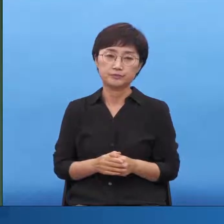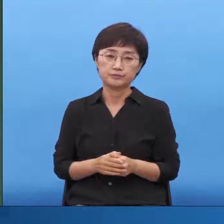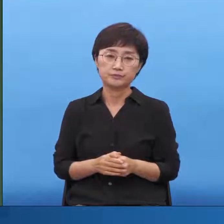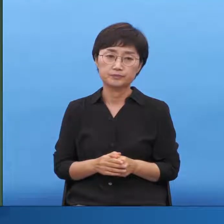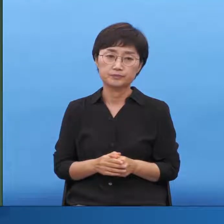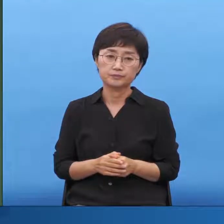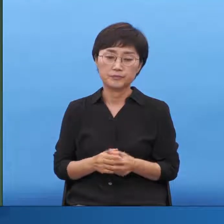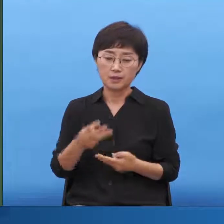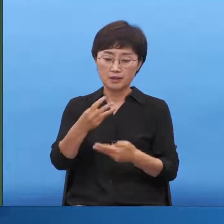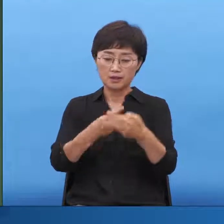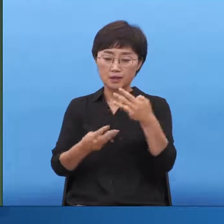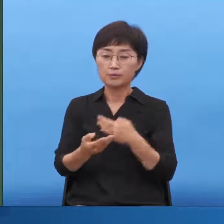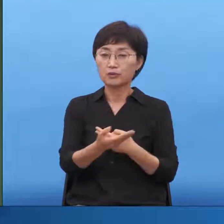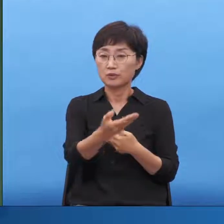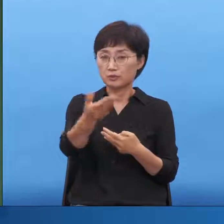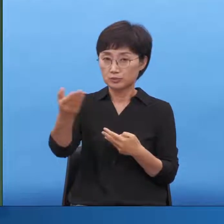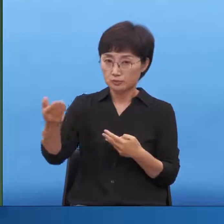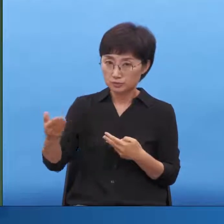렘넌트들